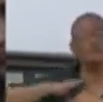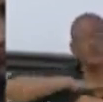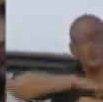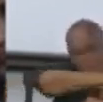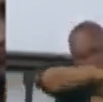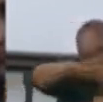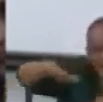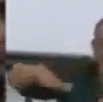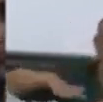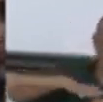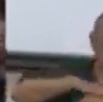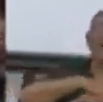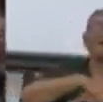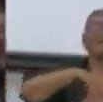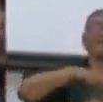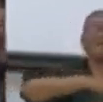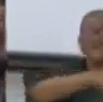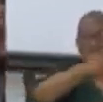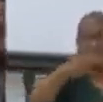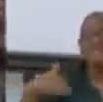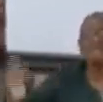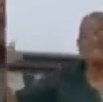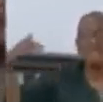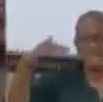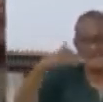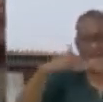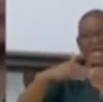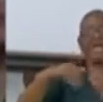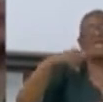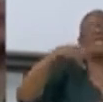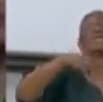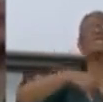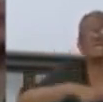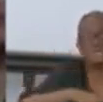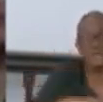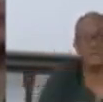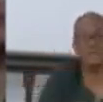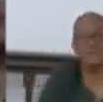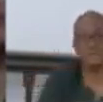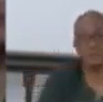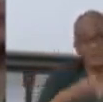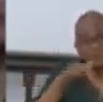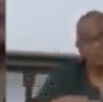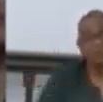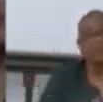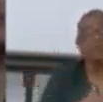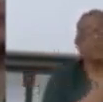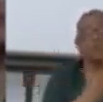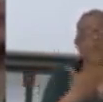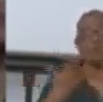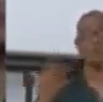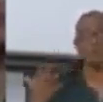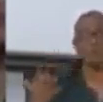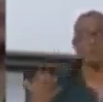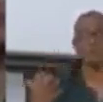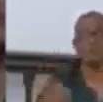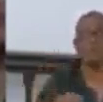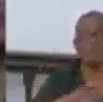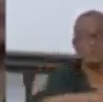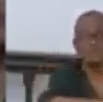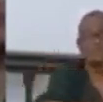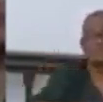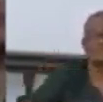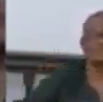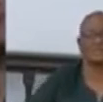fudi dempresin de wenkri benkreng mano safsafri de saka presidenti Chandrika Prasad Santokhi etaki.